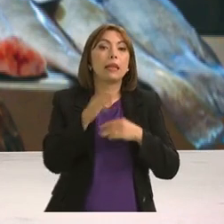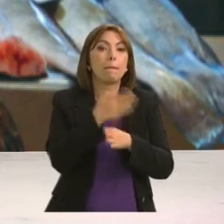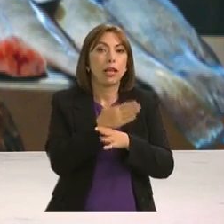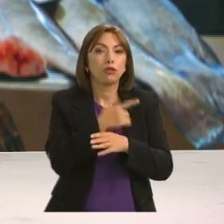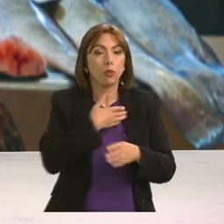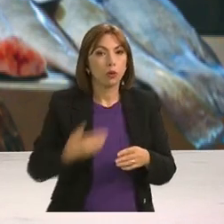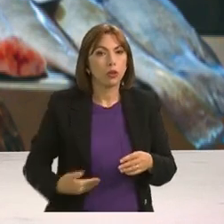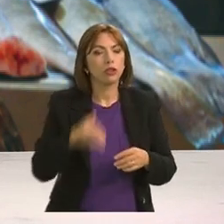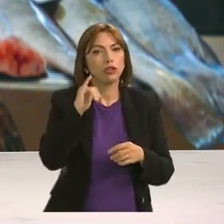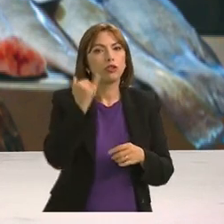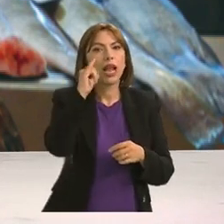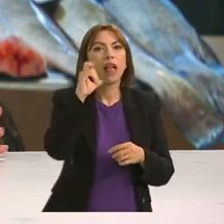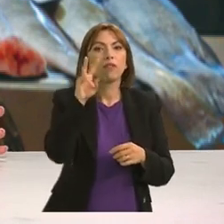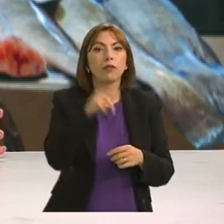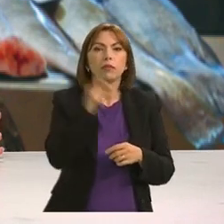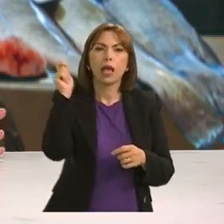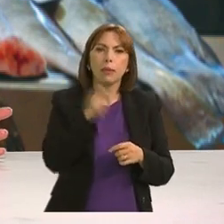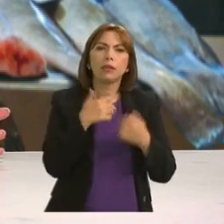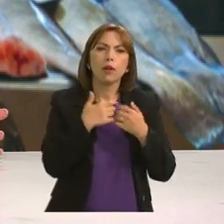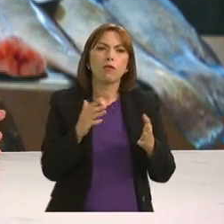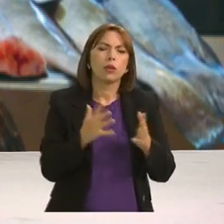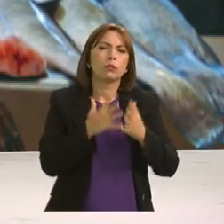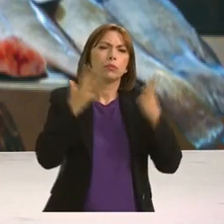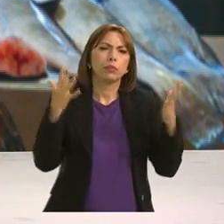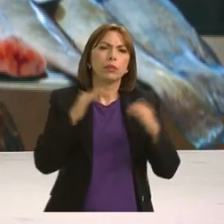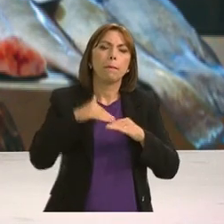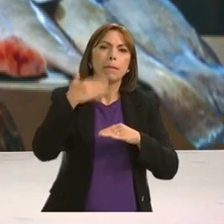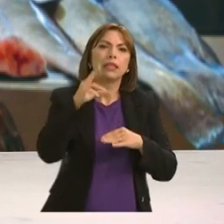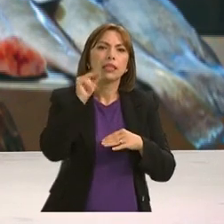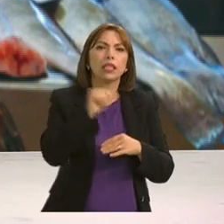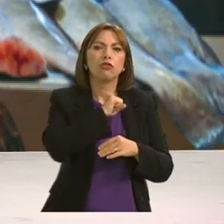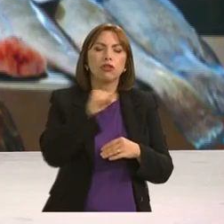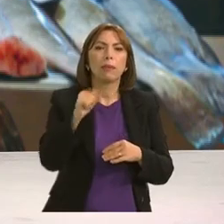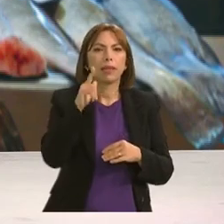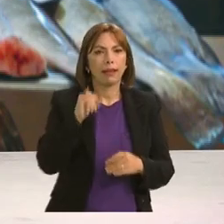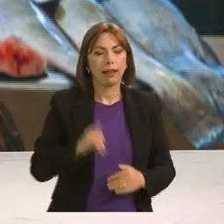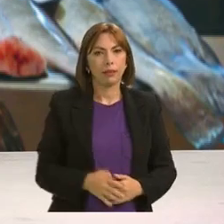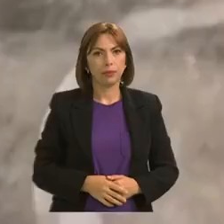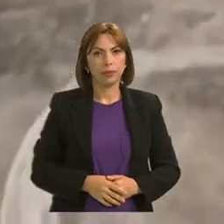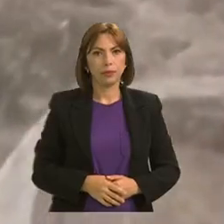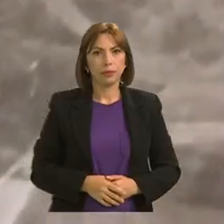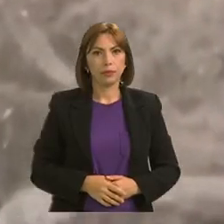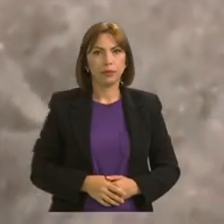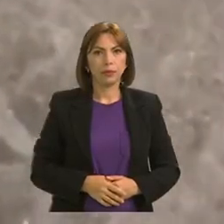pește, din București și Ilfov. Amenzile au fost pe măsură peste 30.000 de lei.